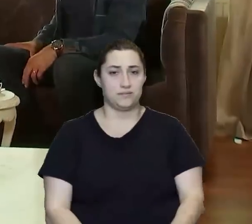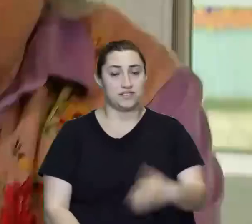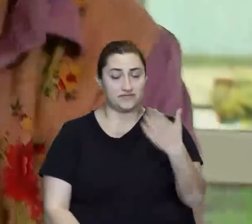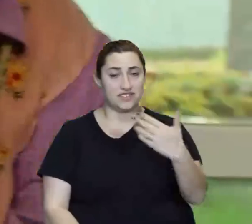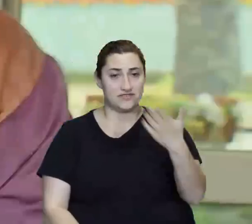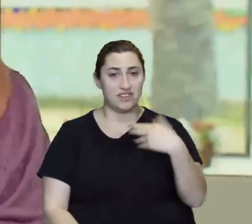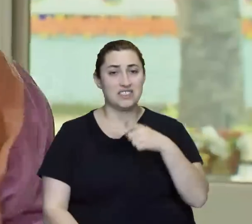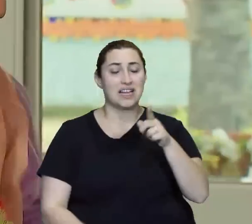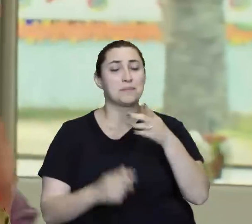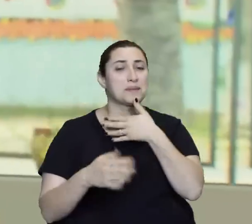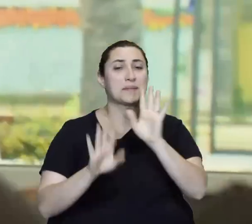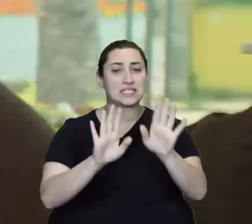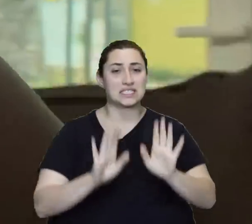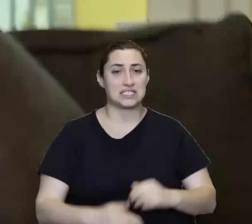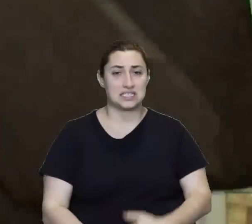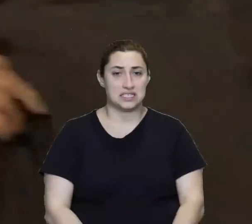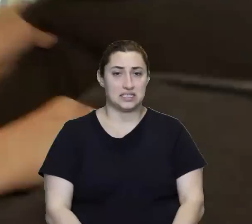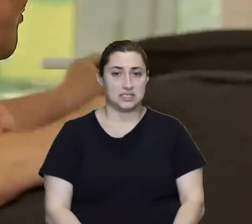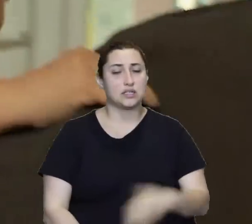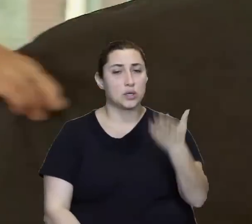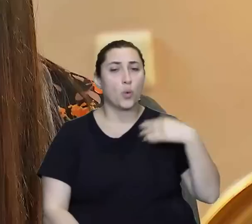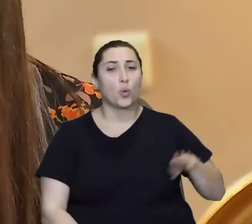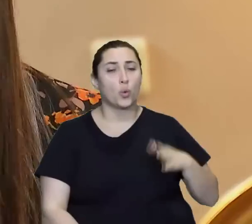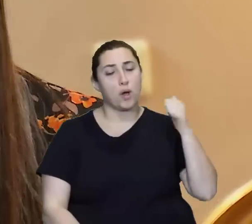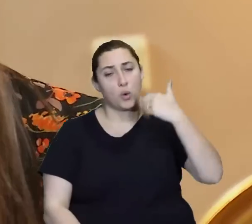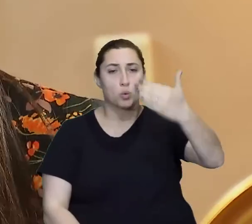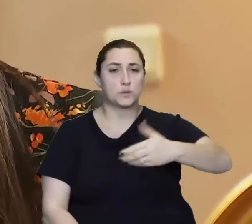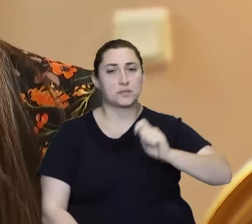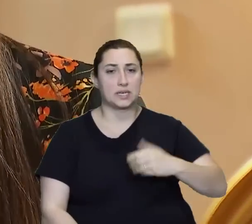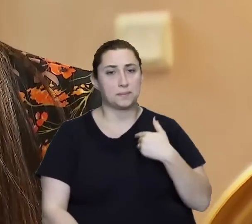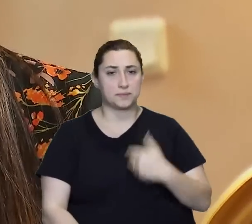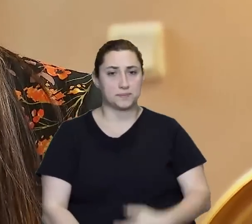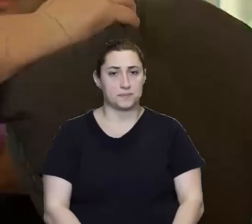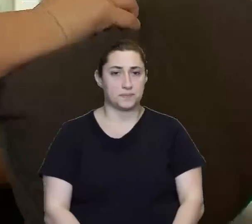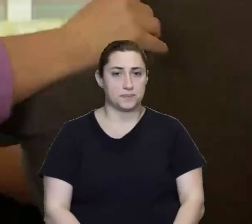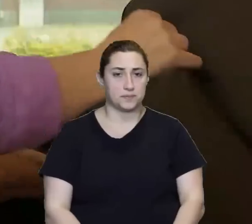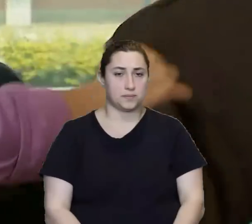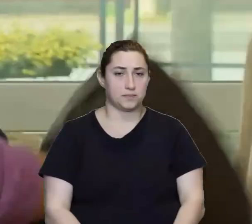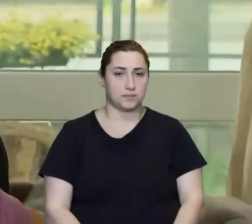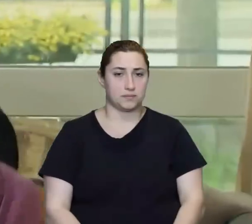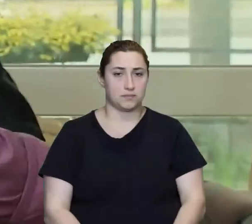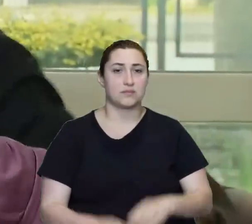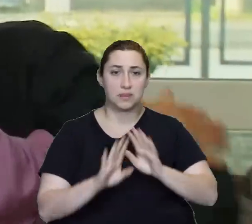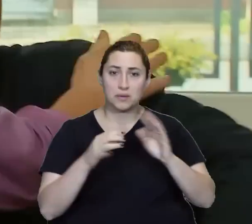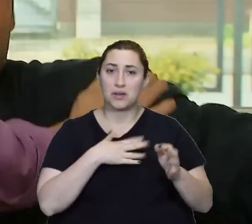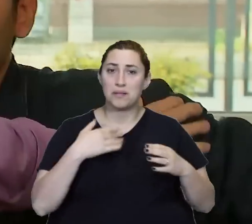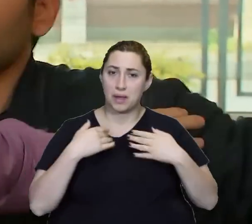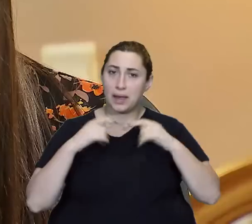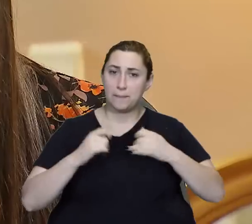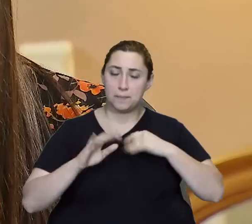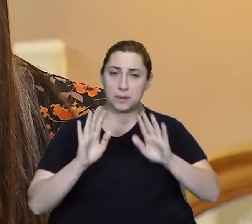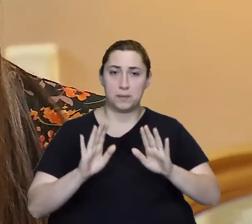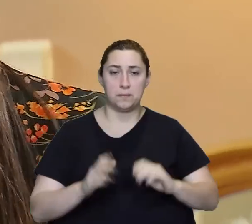Ver bana ver sen yapamazsın. Gel oğlum, arkada koyayım, şunu da yanına koyayım. Oh! Tamam, anacığım ben